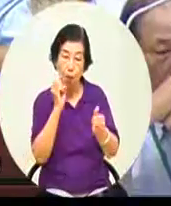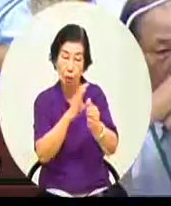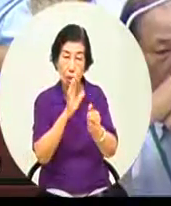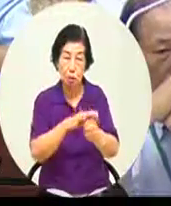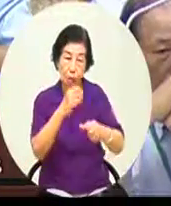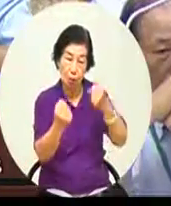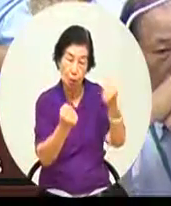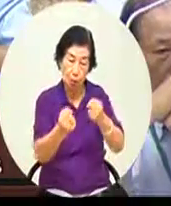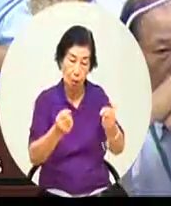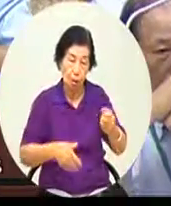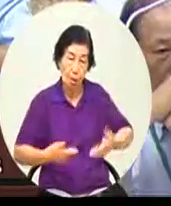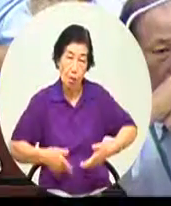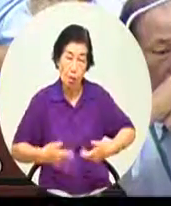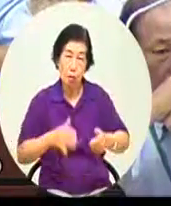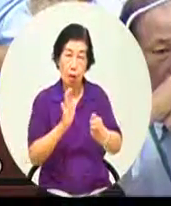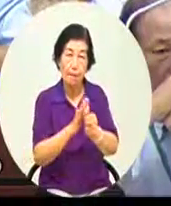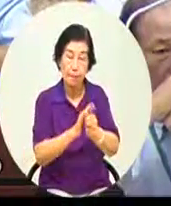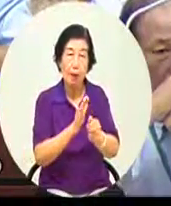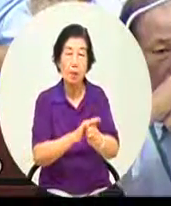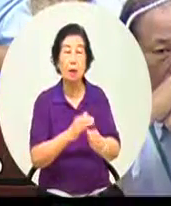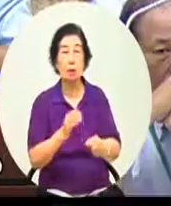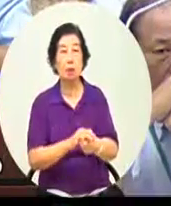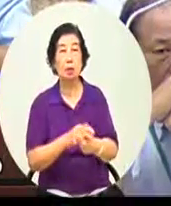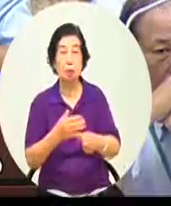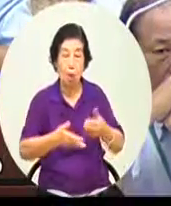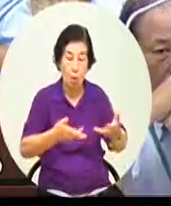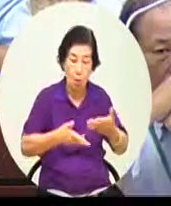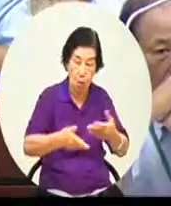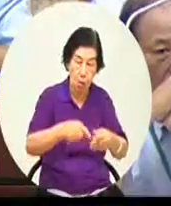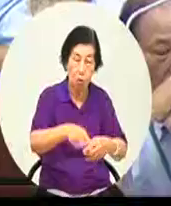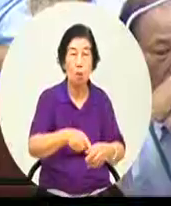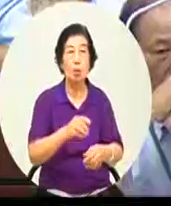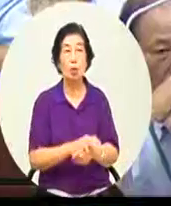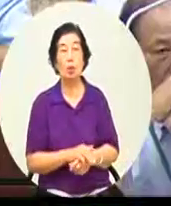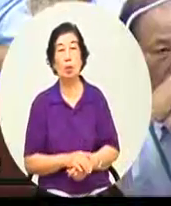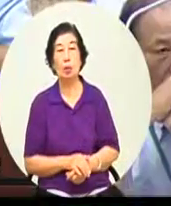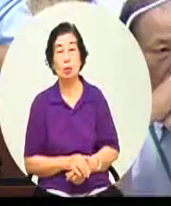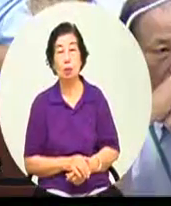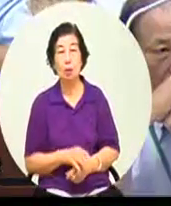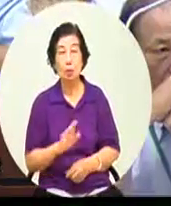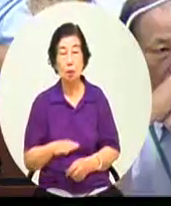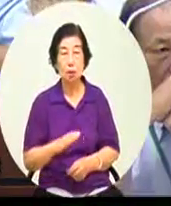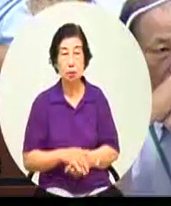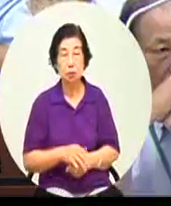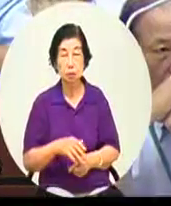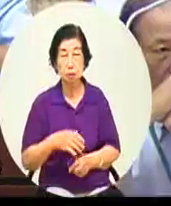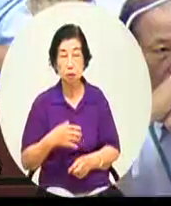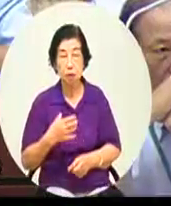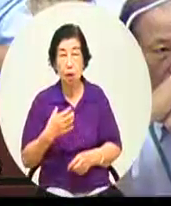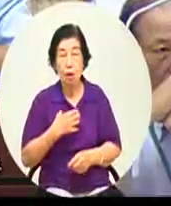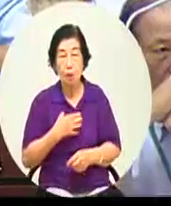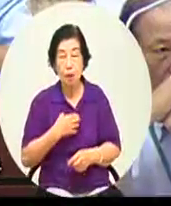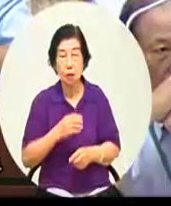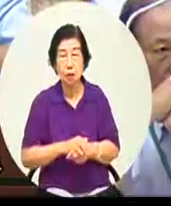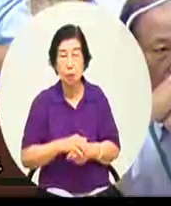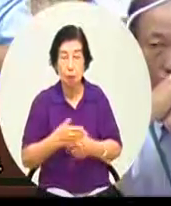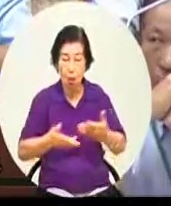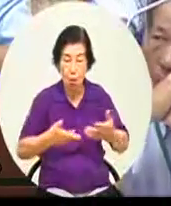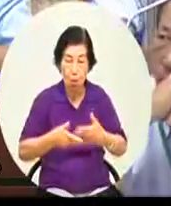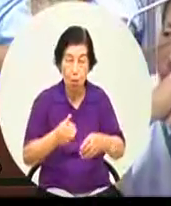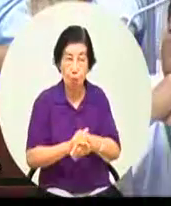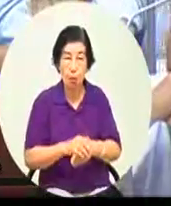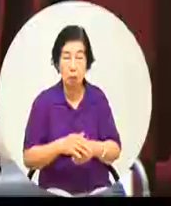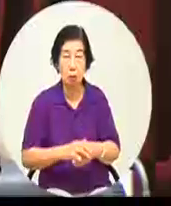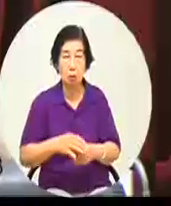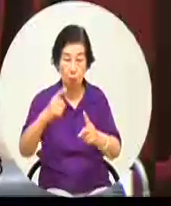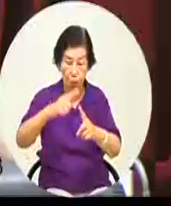一个处分。那这样的话，让整个这些有这些危险性的部分，其实让它降到最低。 局长，只